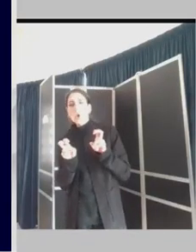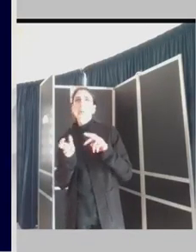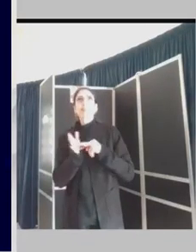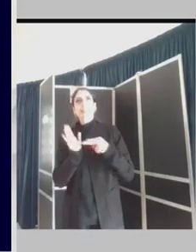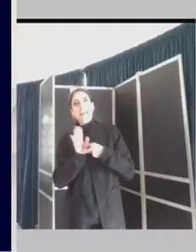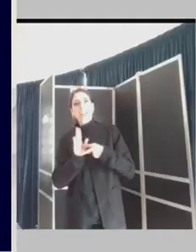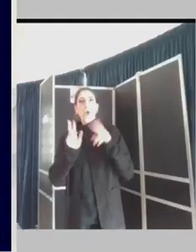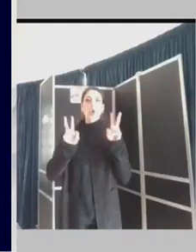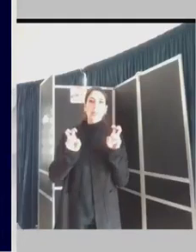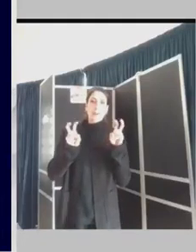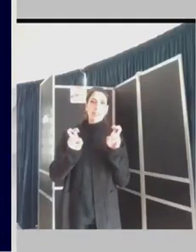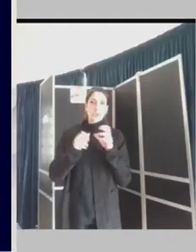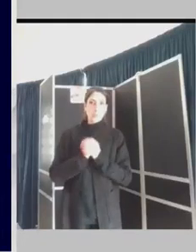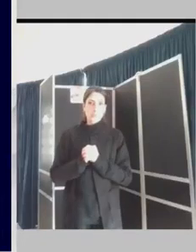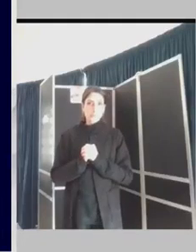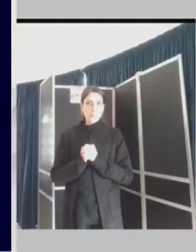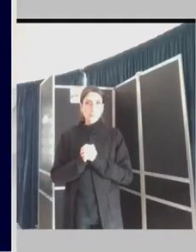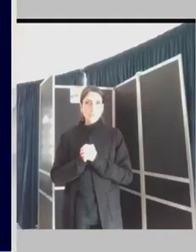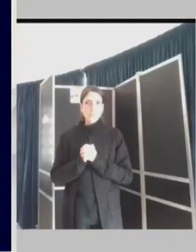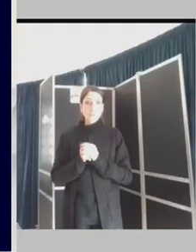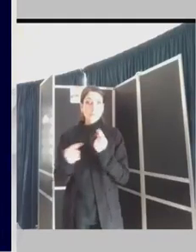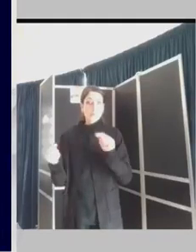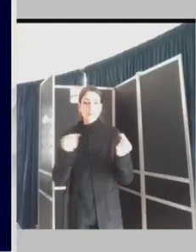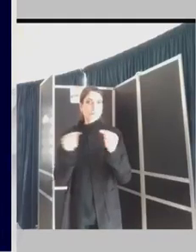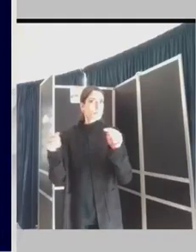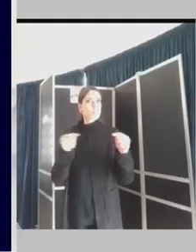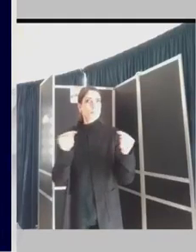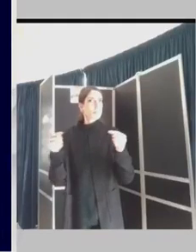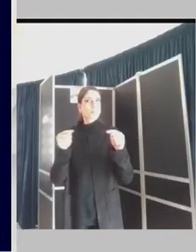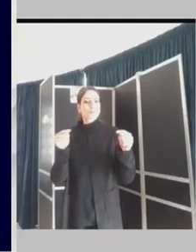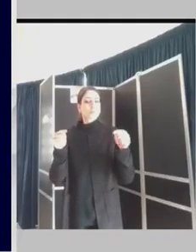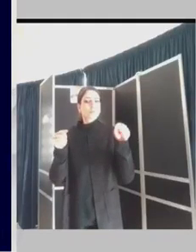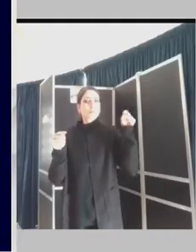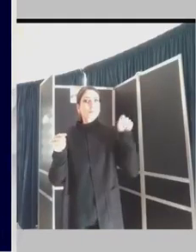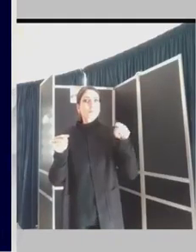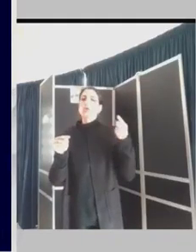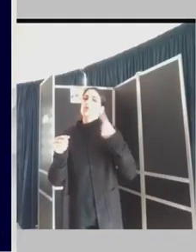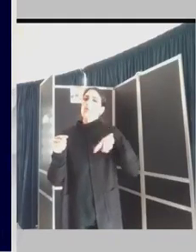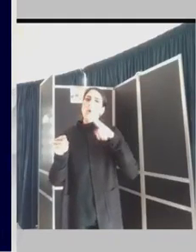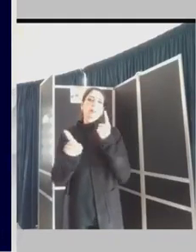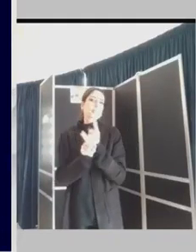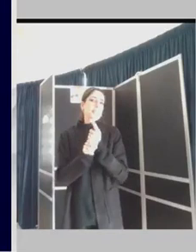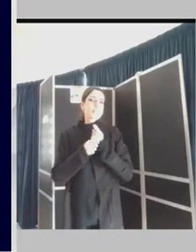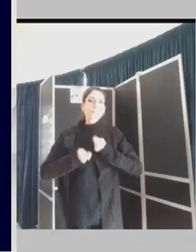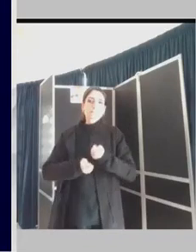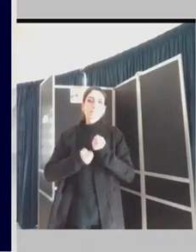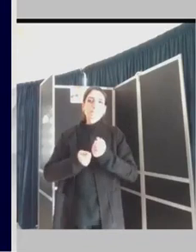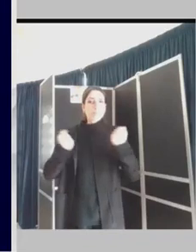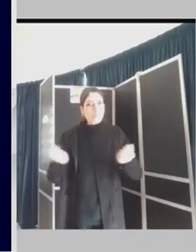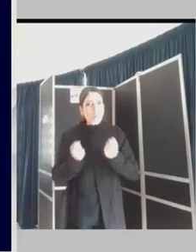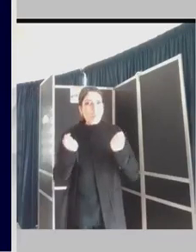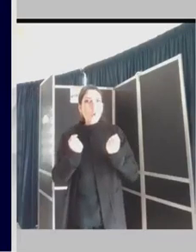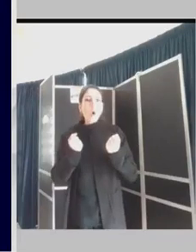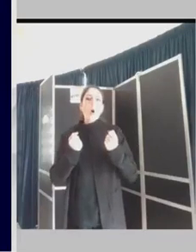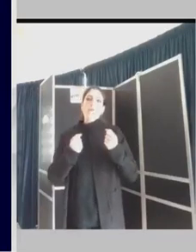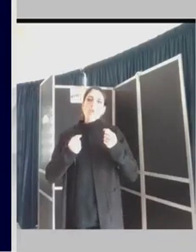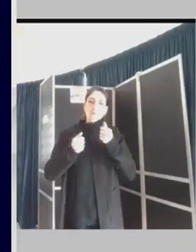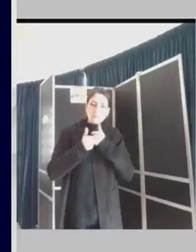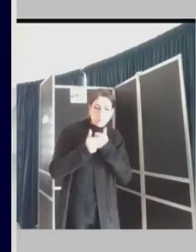tecnico, e promuoverlo, metterlo in piedi, seguirlo e farlo funzionare.